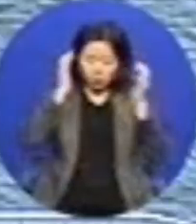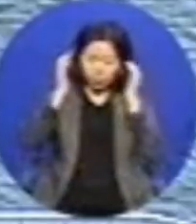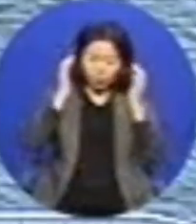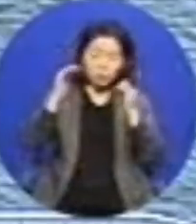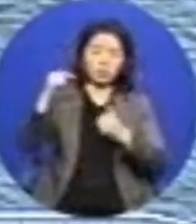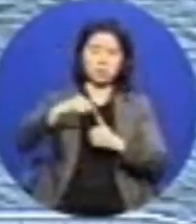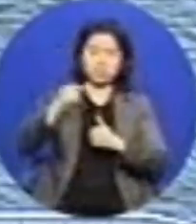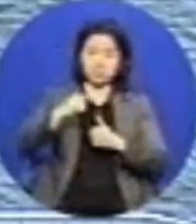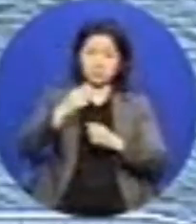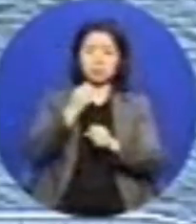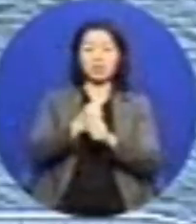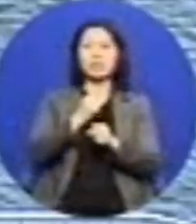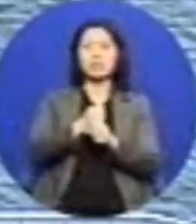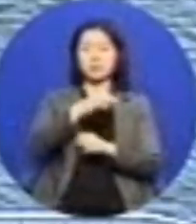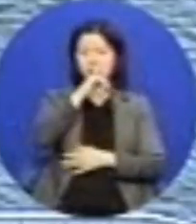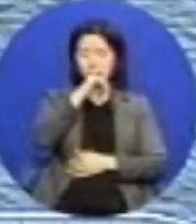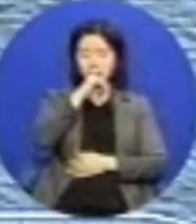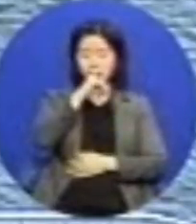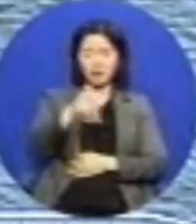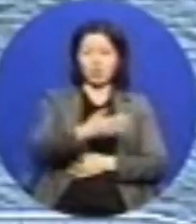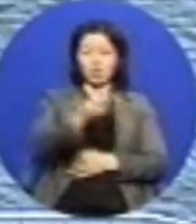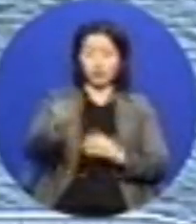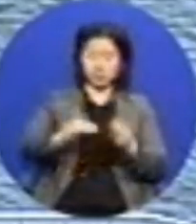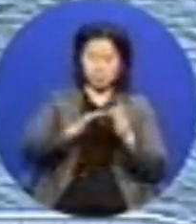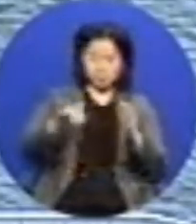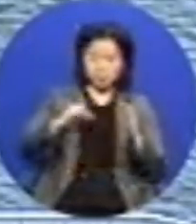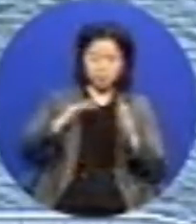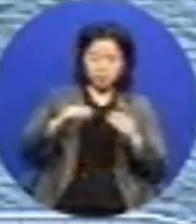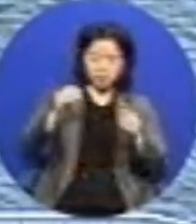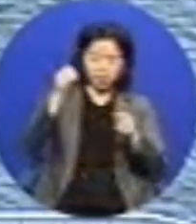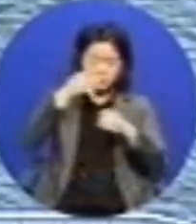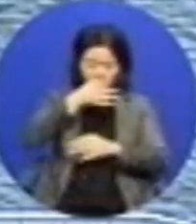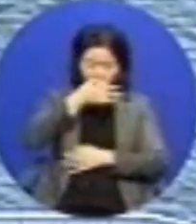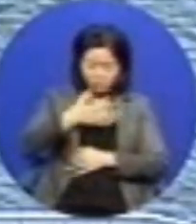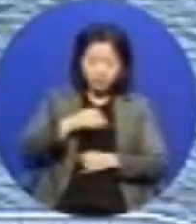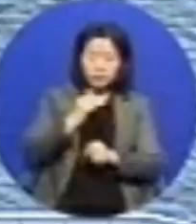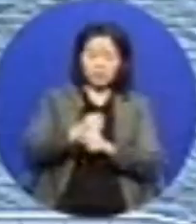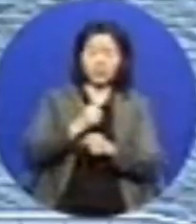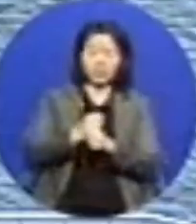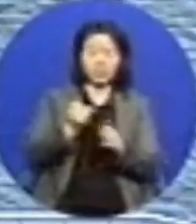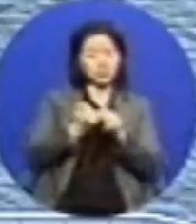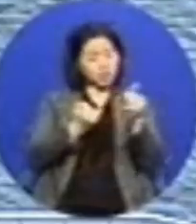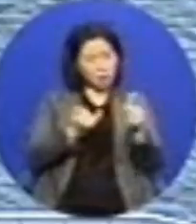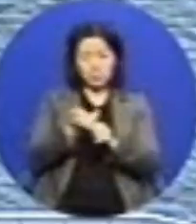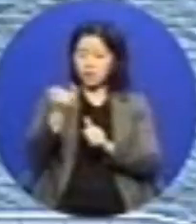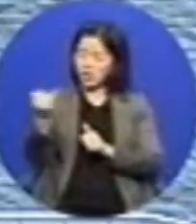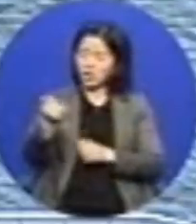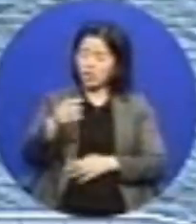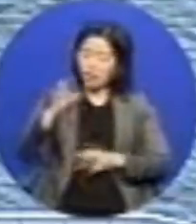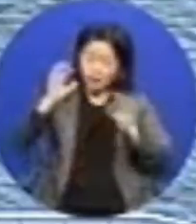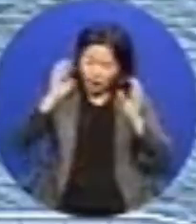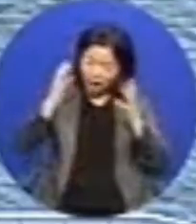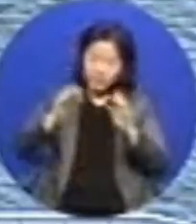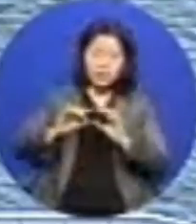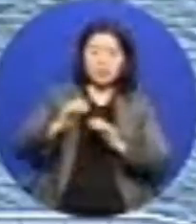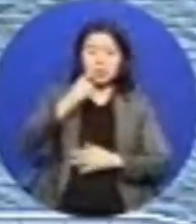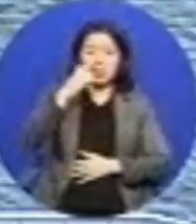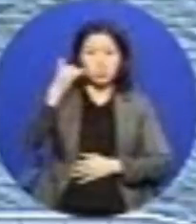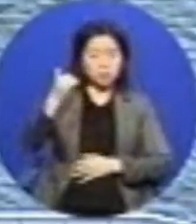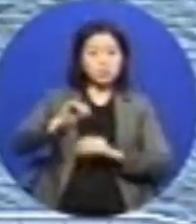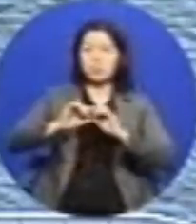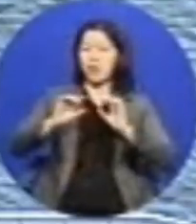여러분을 지금 가정에서 힘들게 하는 것은 남편이나 아내가 아니고 아이들이 아니고 부모님이